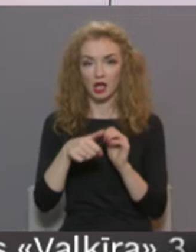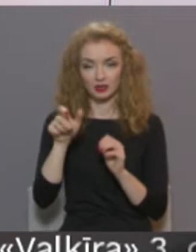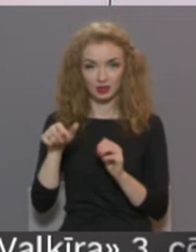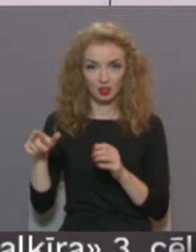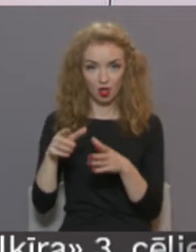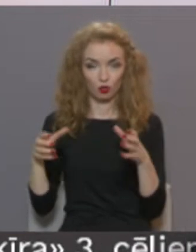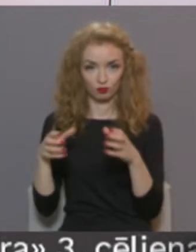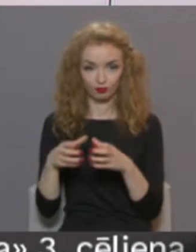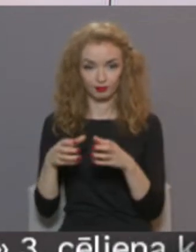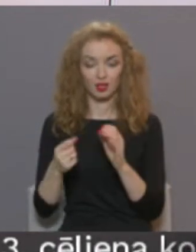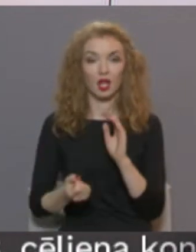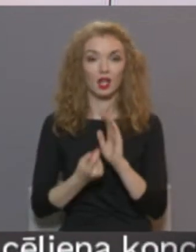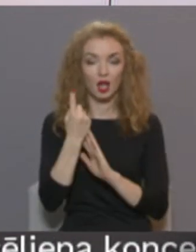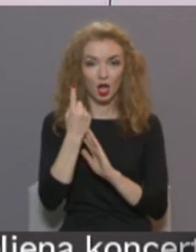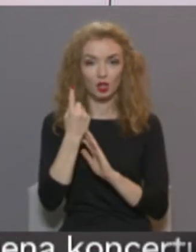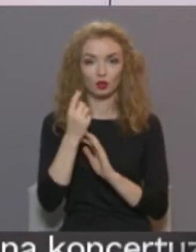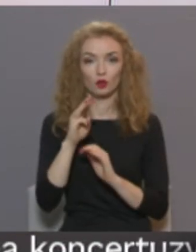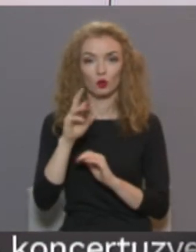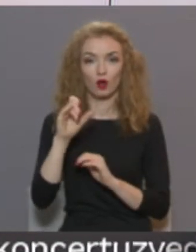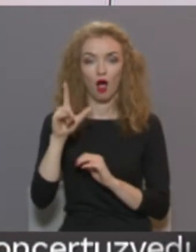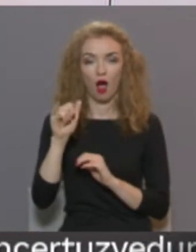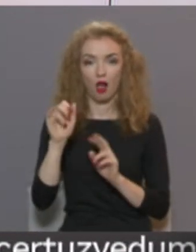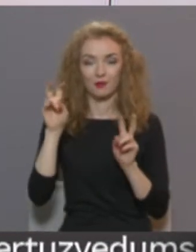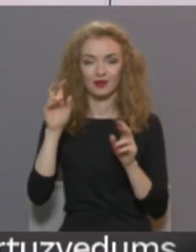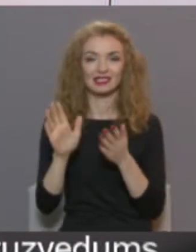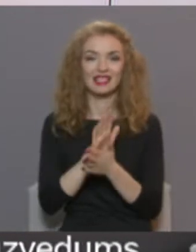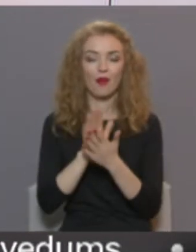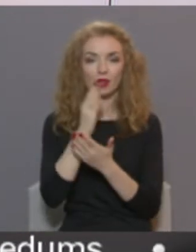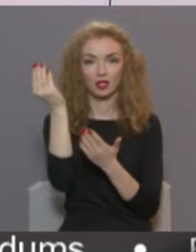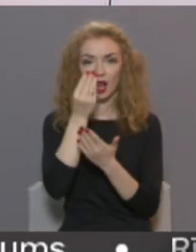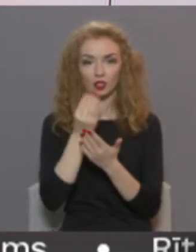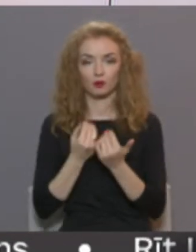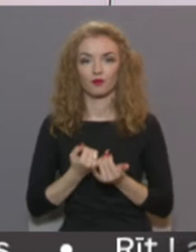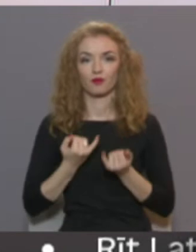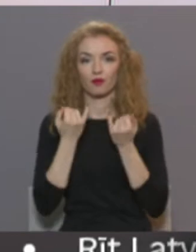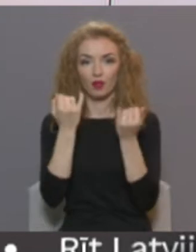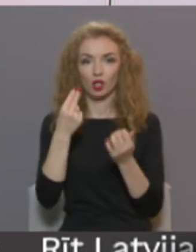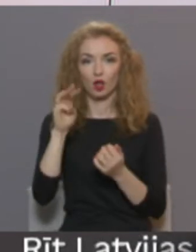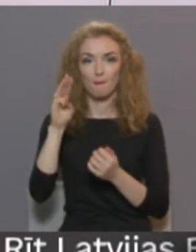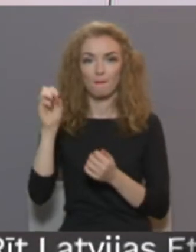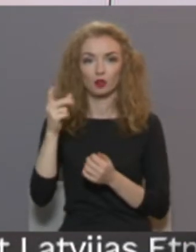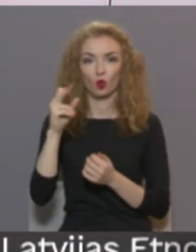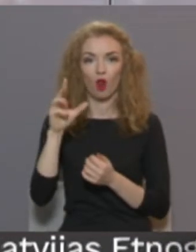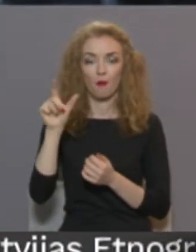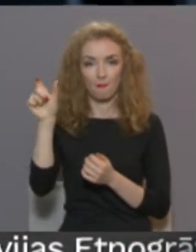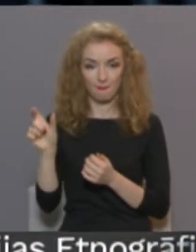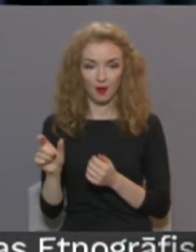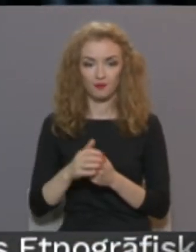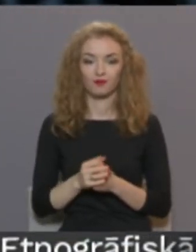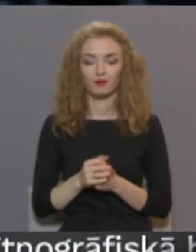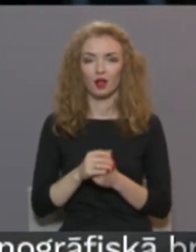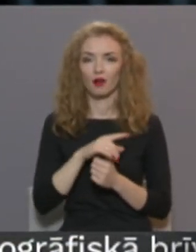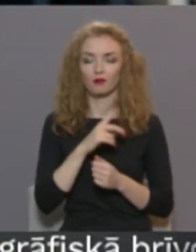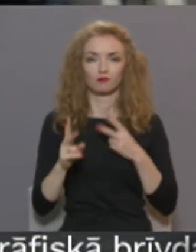Mūrnieks un Kivī radījuši murāli jeb sienas gleznojumu, kas ir veltījums Džemmai Skulmei. Radot skici, Brekte